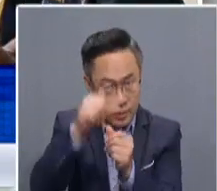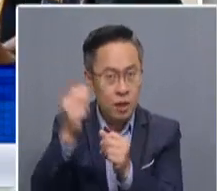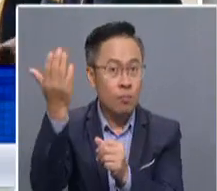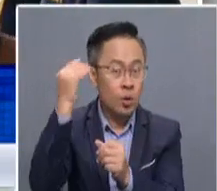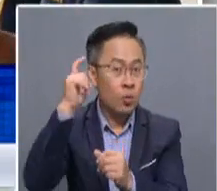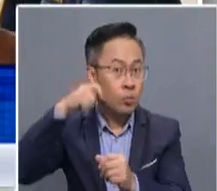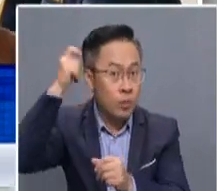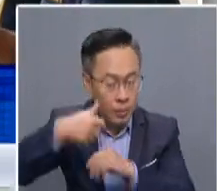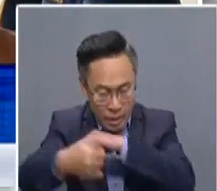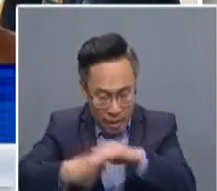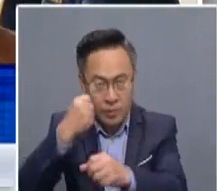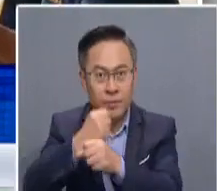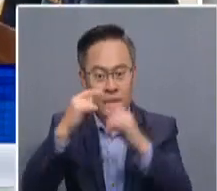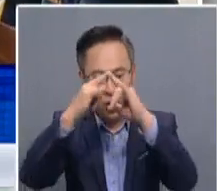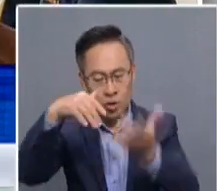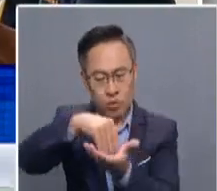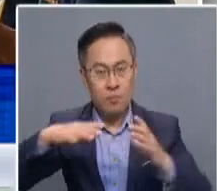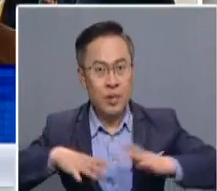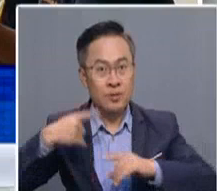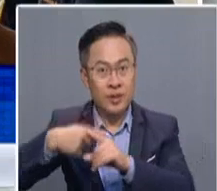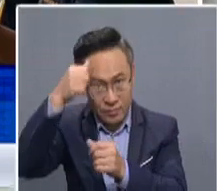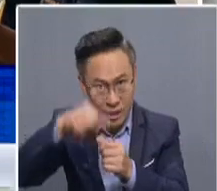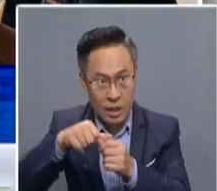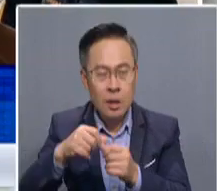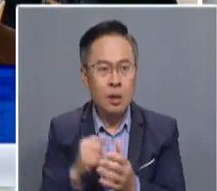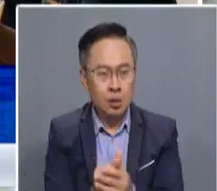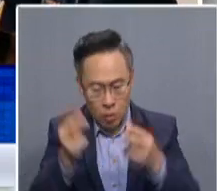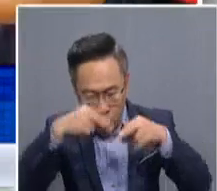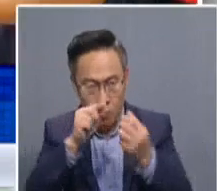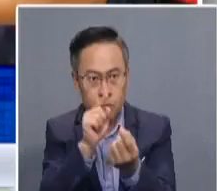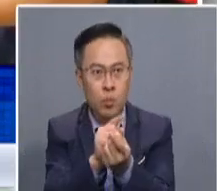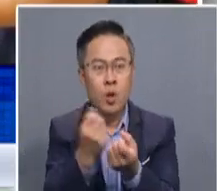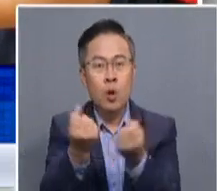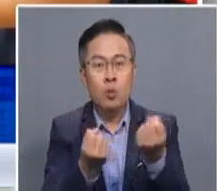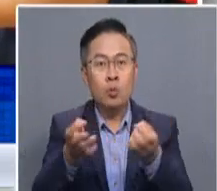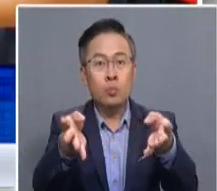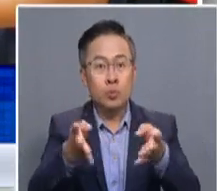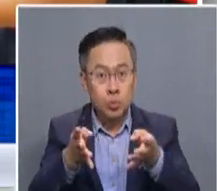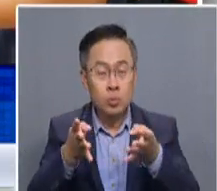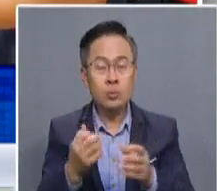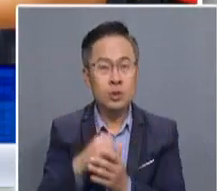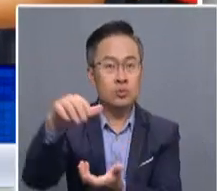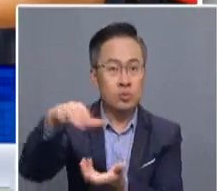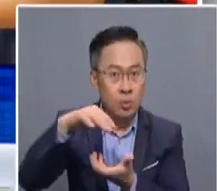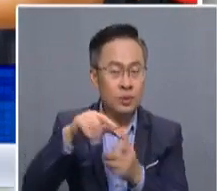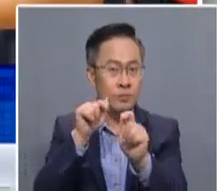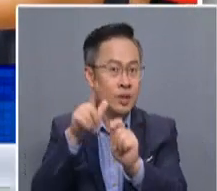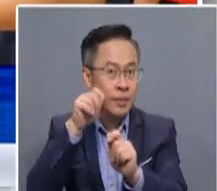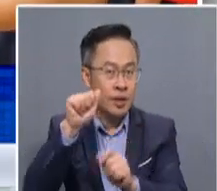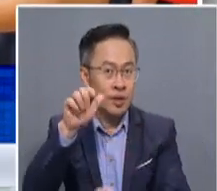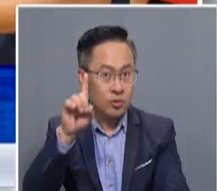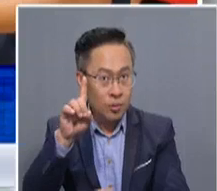อมาจากพม่าเราก็มีระบบการคัดกรองรถขนส่งสินค้าที่พม่าฝั่งแม่สอดนะครับตรงข้